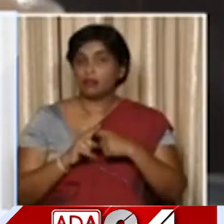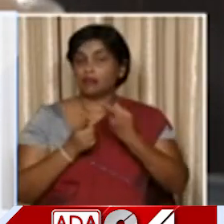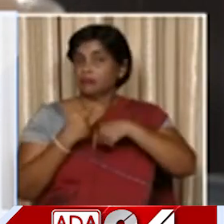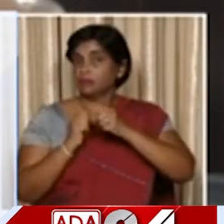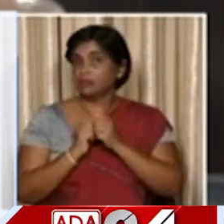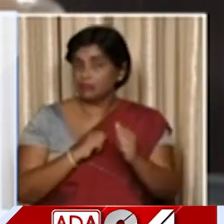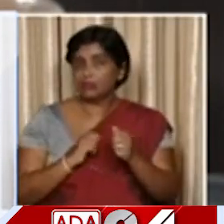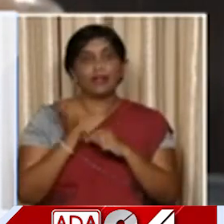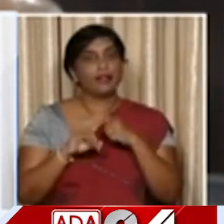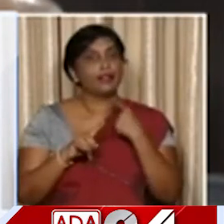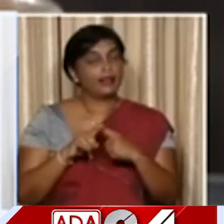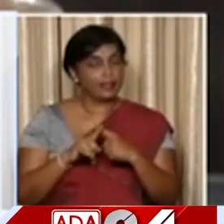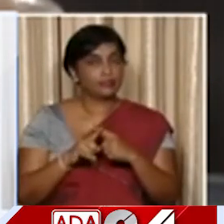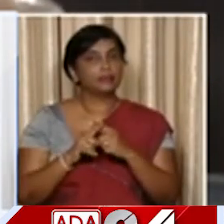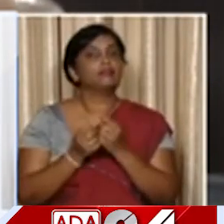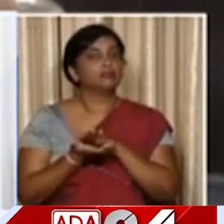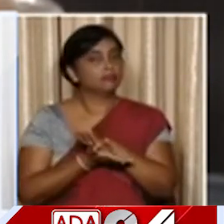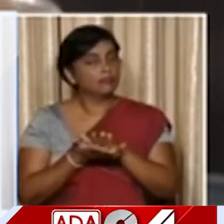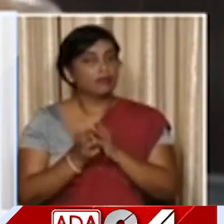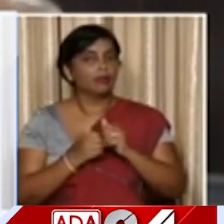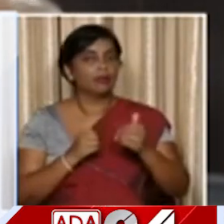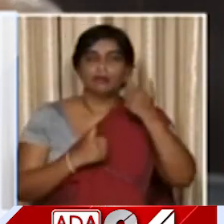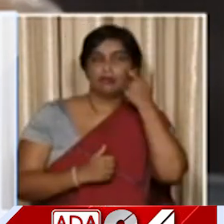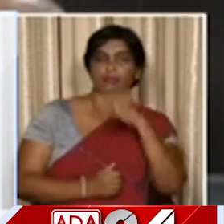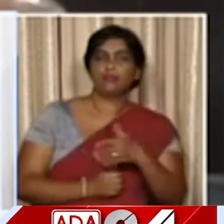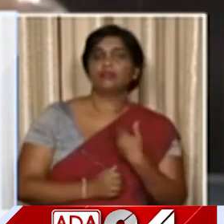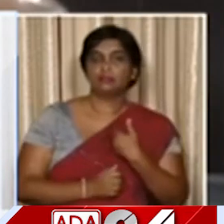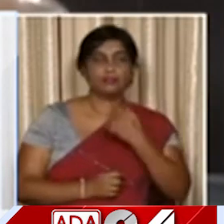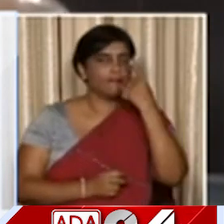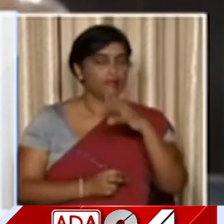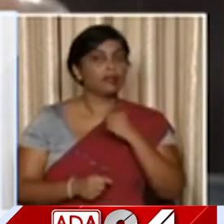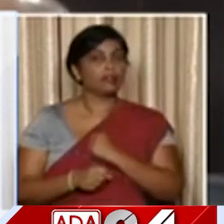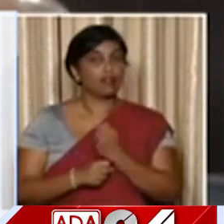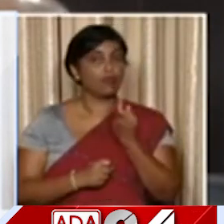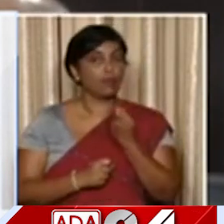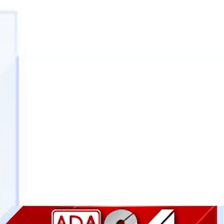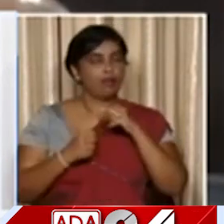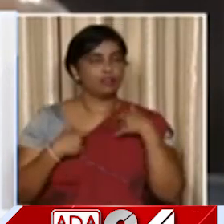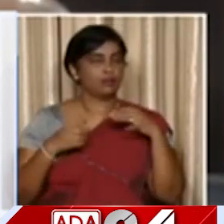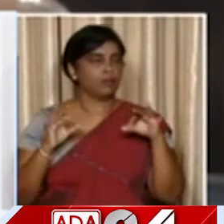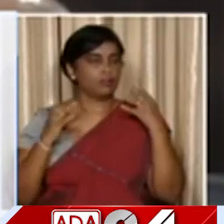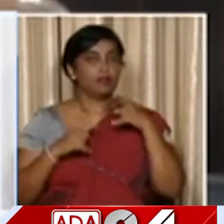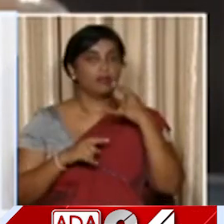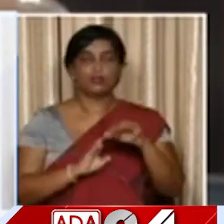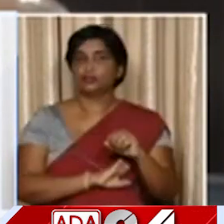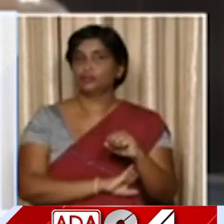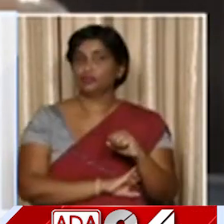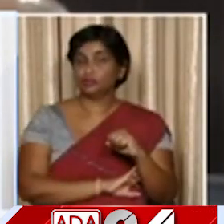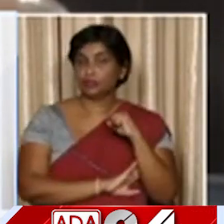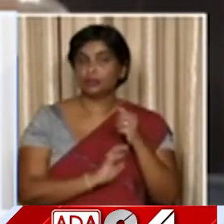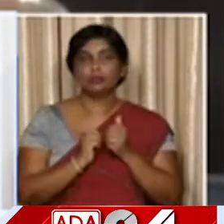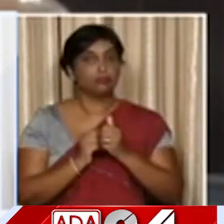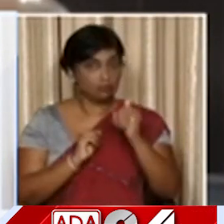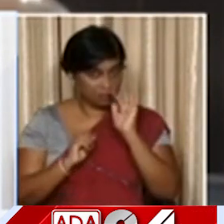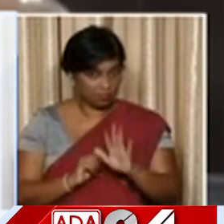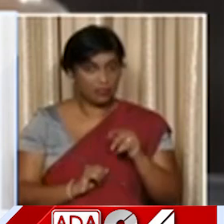සහ බදු ප්‍රතිසංස්කරණ අප කාලයක් තිස්සේ නොසලකා හැරියා. මේ නිසා රාජ්‍ය මූල්‍ය අංශ දුර්වල වුණා. එය ඇලි ශක්තිමත්ව පවත්වාගෙන